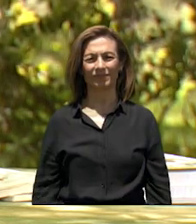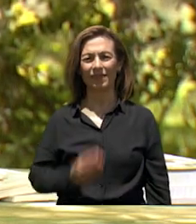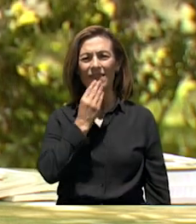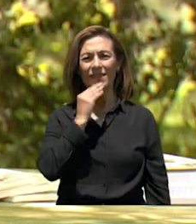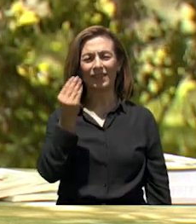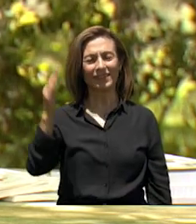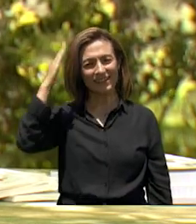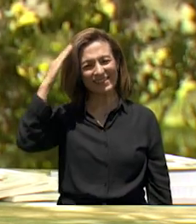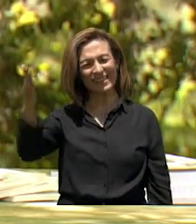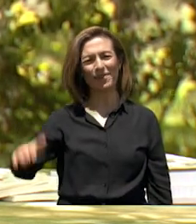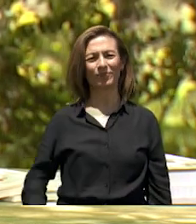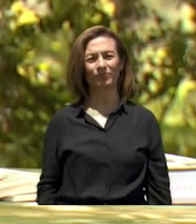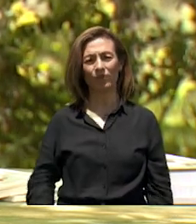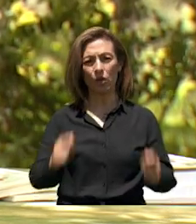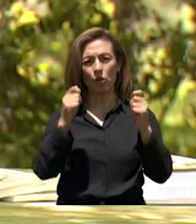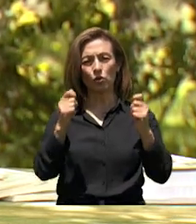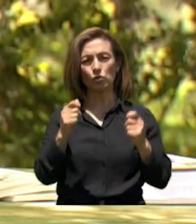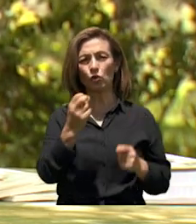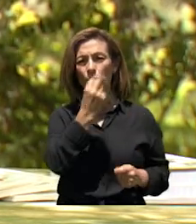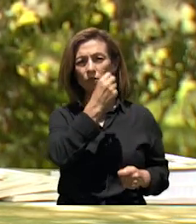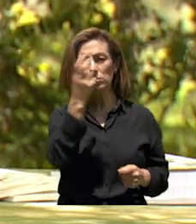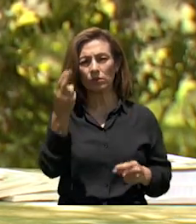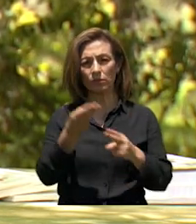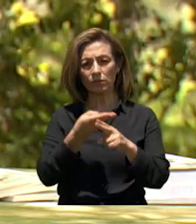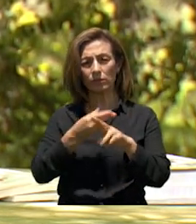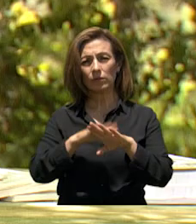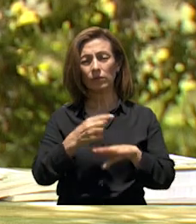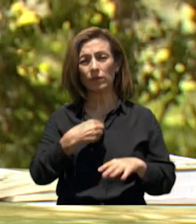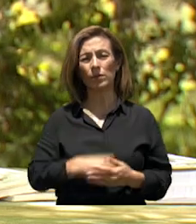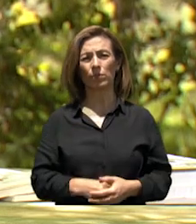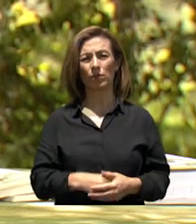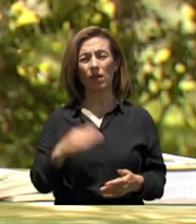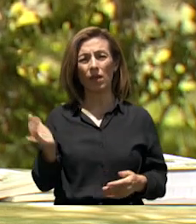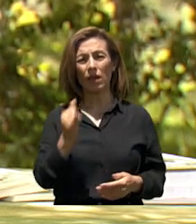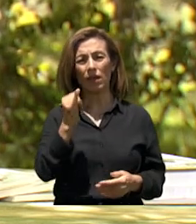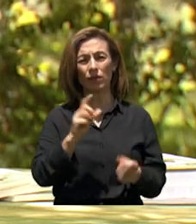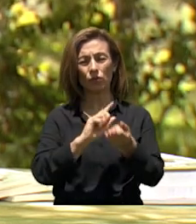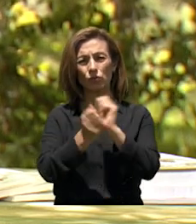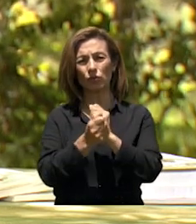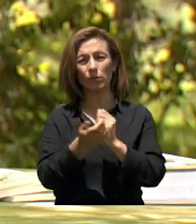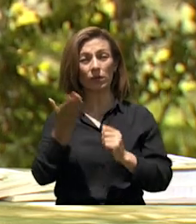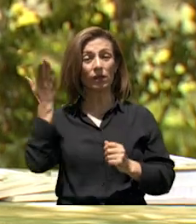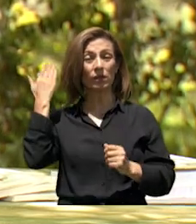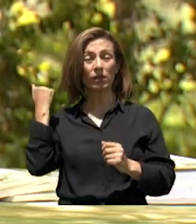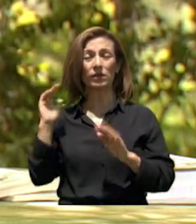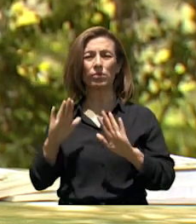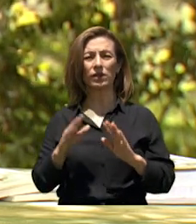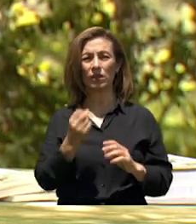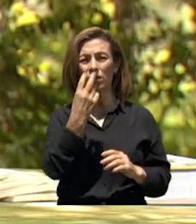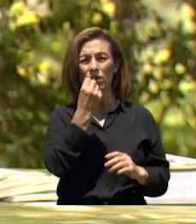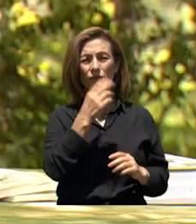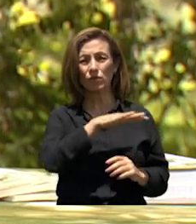Selam gençler Selam zorlu bir salgın dönemini deneyim biliyoruz en riskli dönemi geride bıraksak da